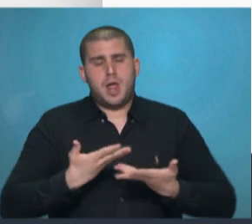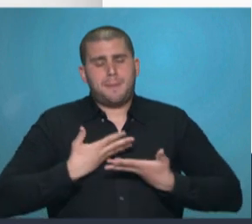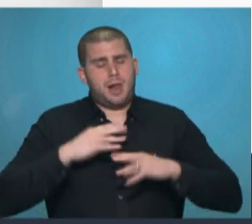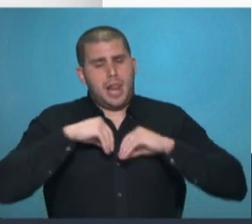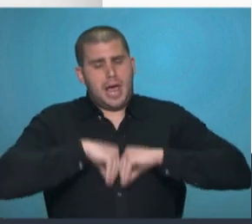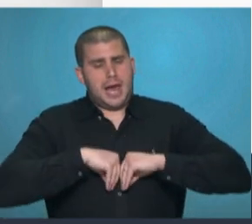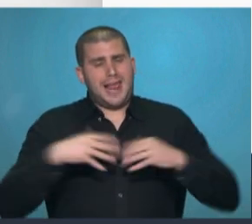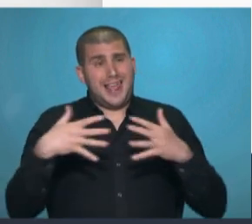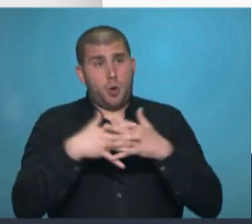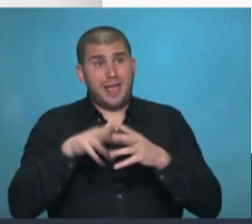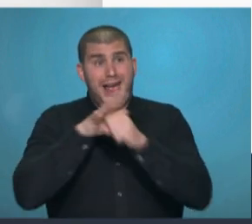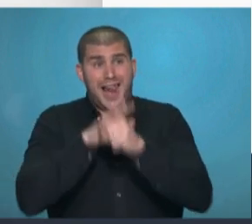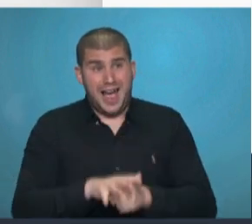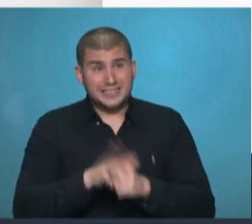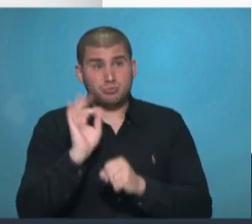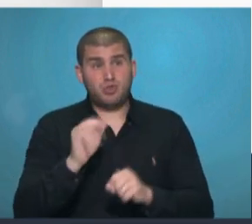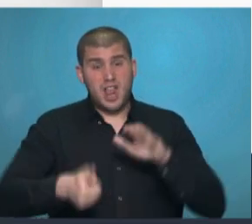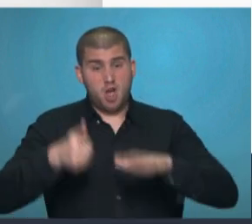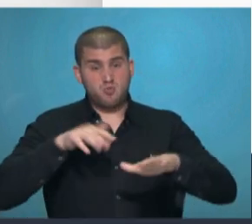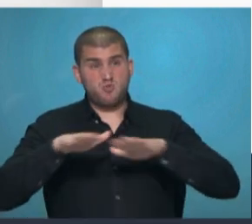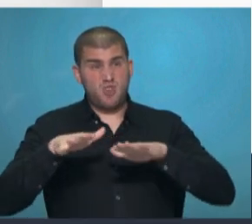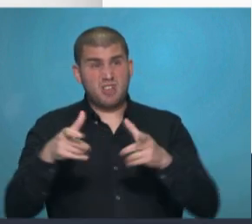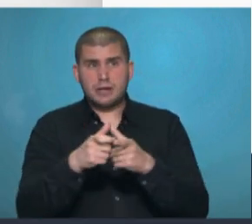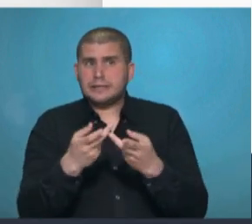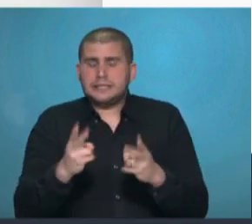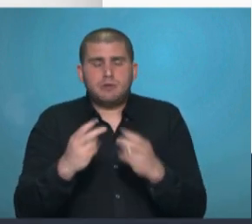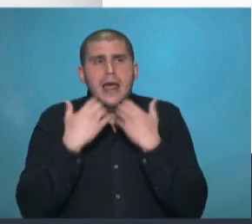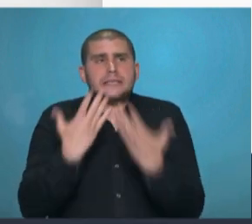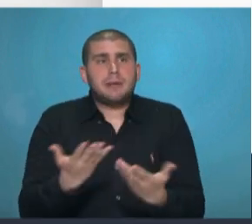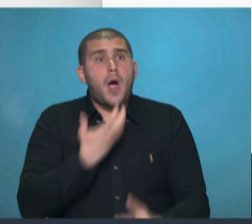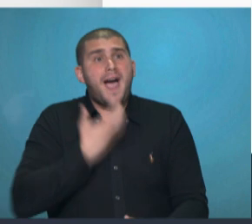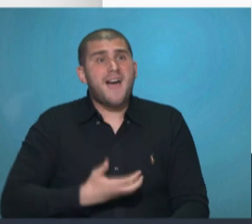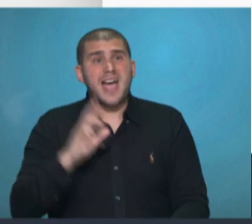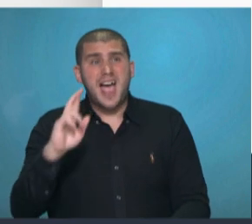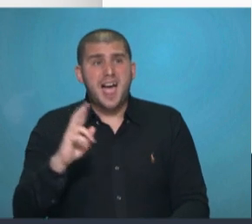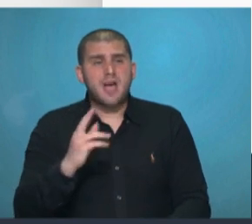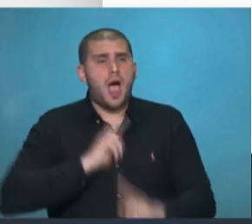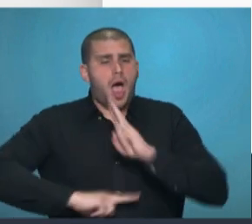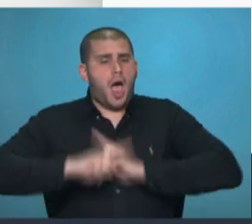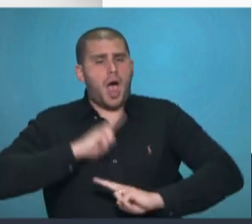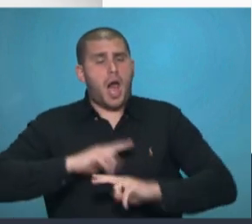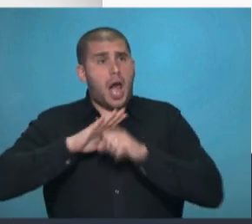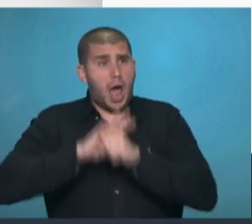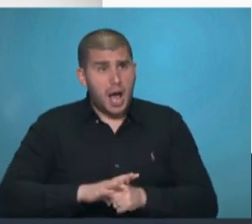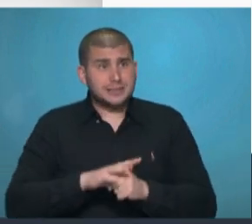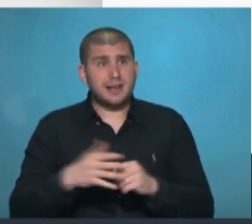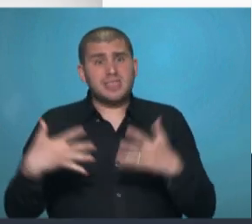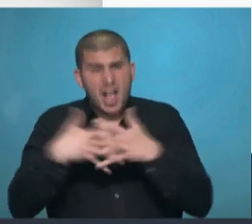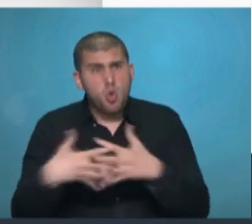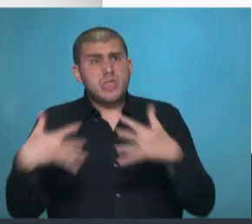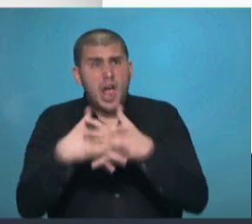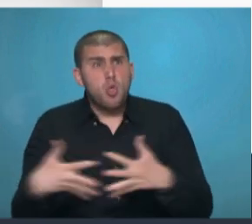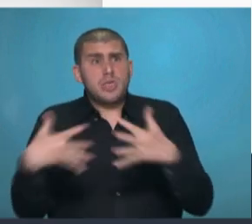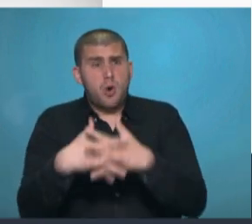כזה. הלחצים שמופעלים מלשכת ראש הממשלה, אי אפשר לתאר אותם. מה שהרב רפי עובר בלחצים שהוא עובר, תתאחדו, תתאחדו, תתאחדו,